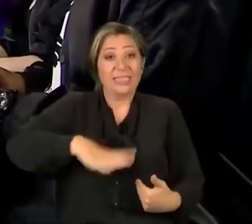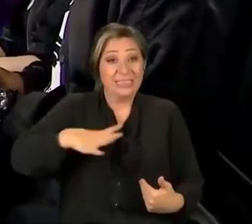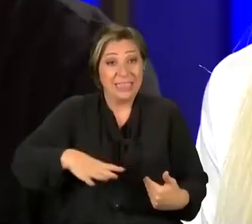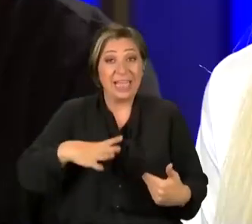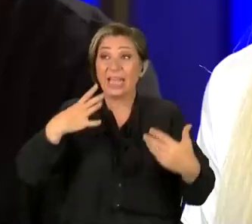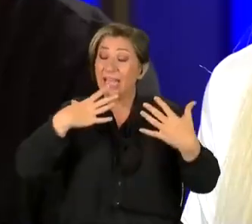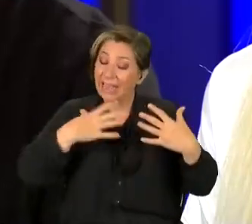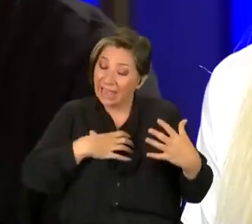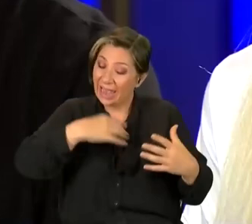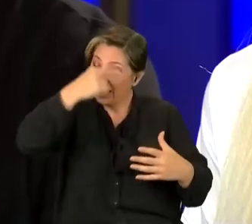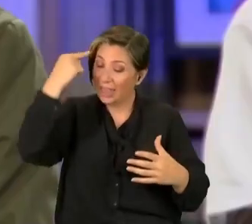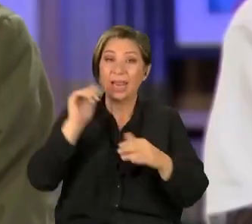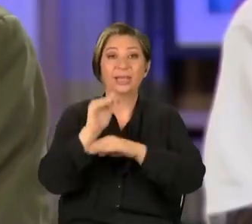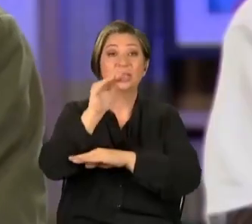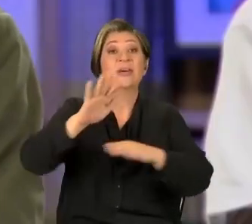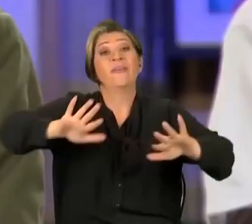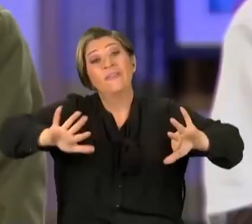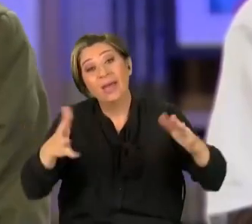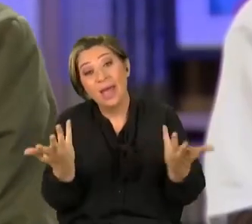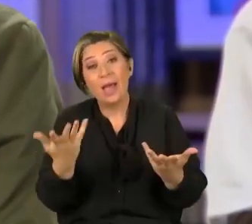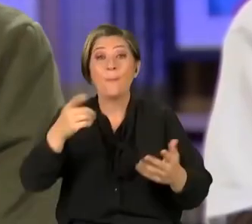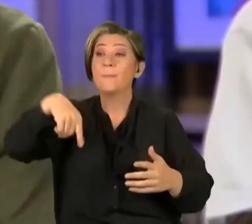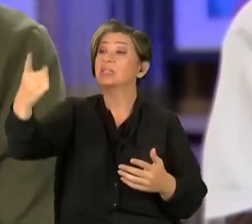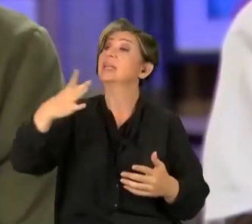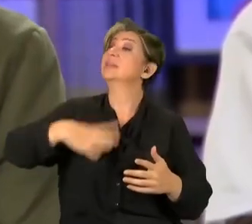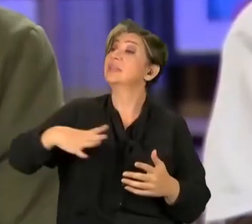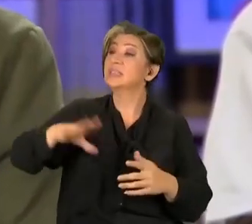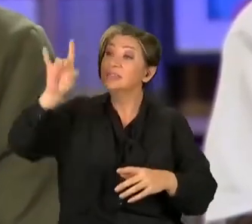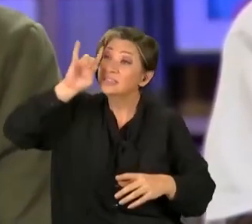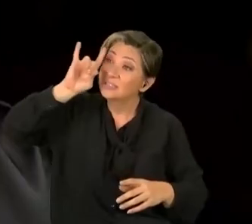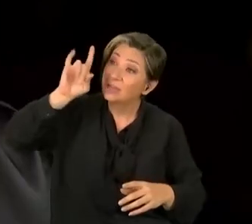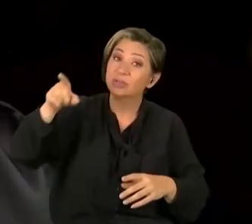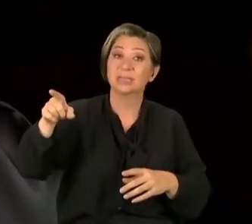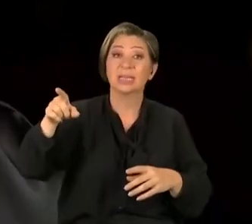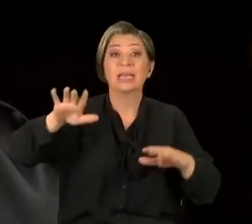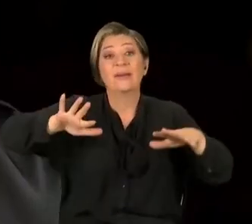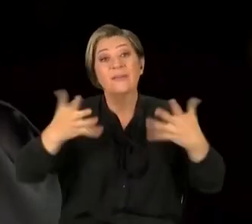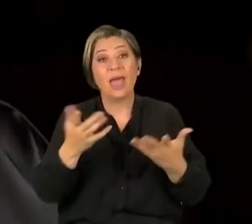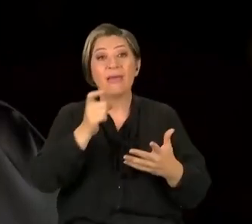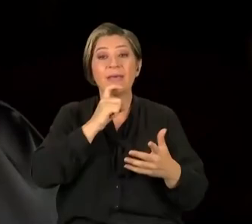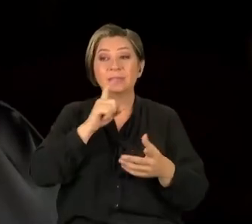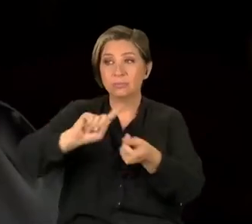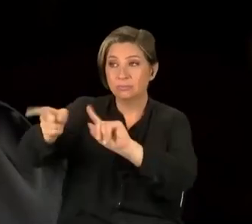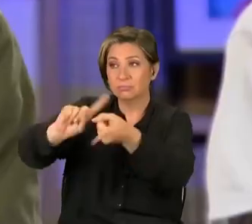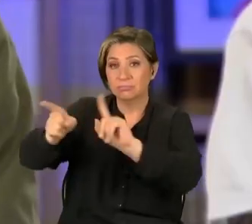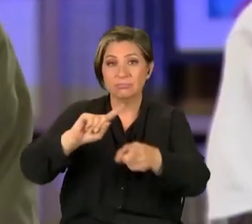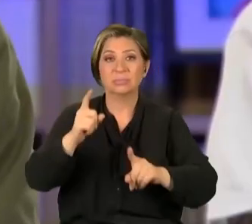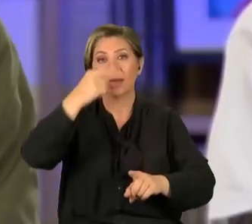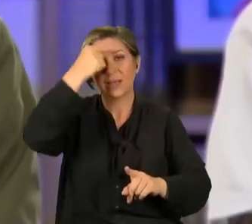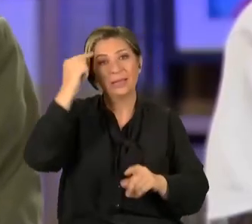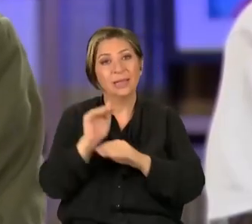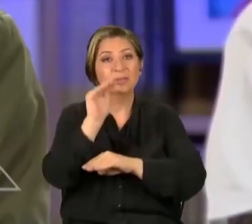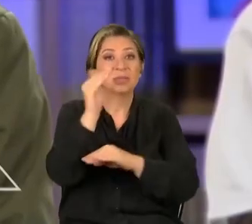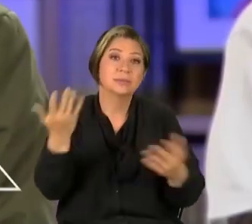arzunla kendi kaderini yaşarsın. Ya başkalarının arzusu, kıskançlığı ya da yanlış yönlendirmeleriyle